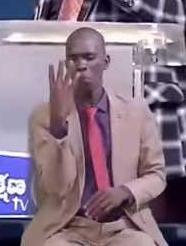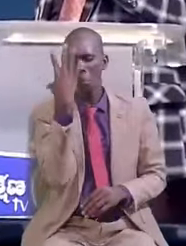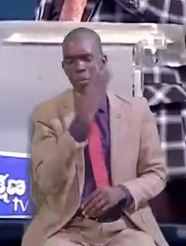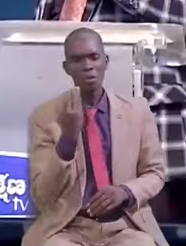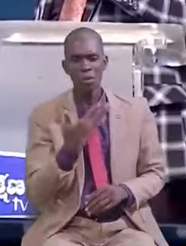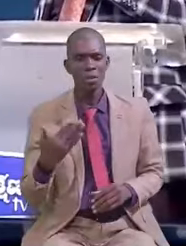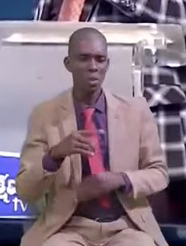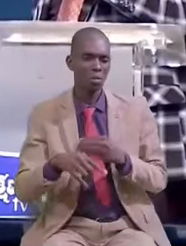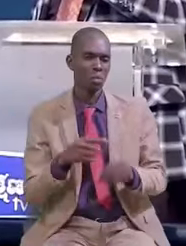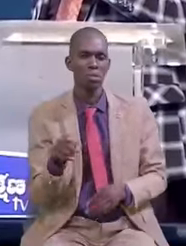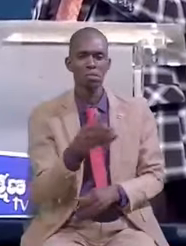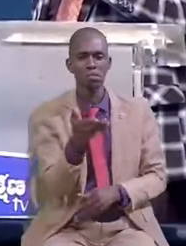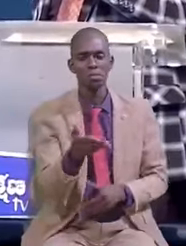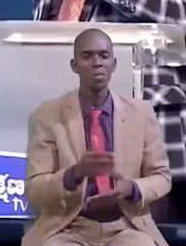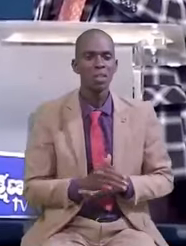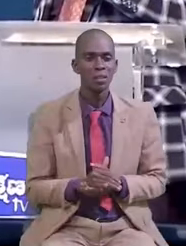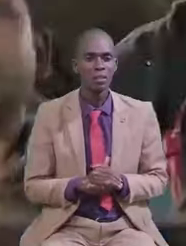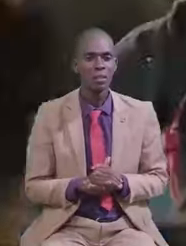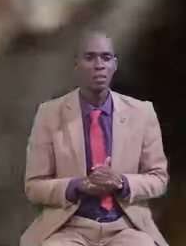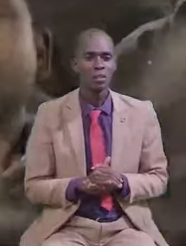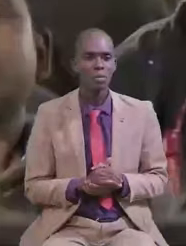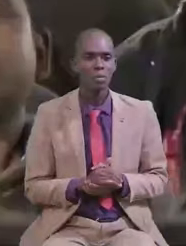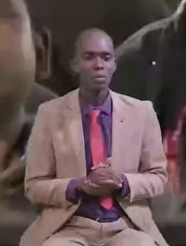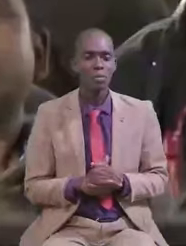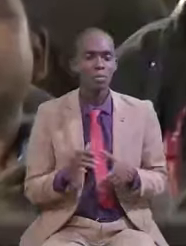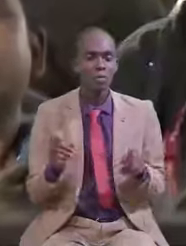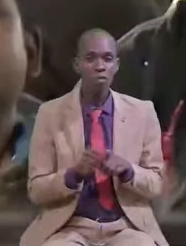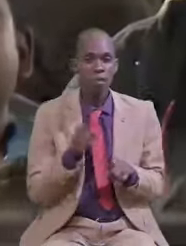beau de toi. Comment vous vous examinez?